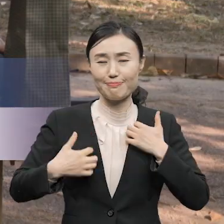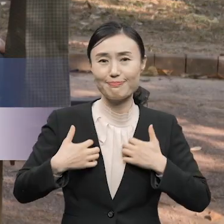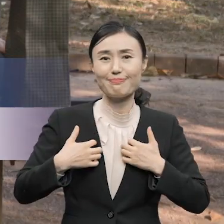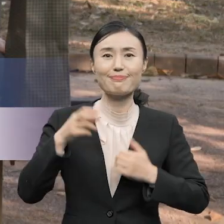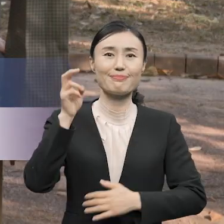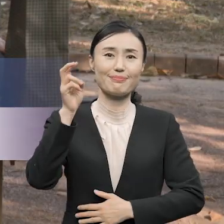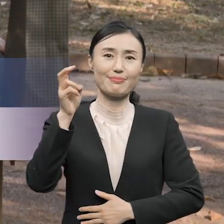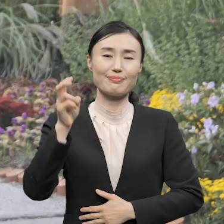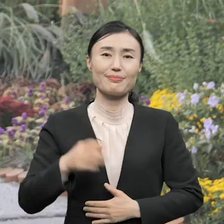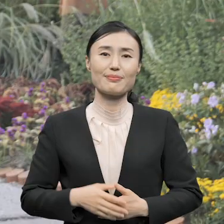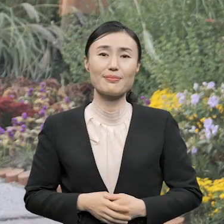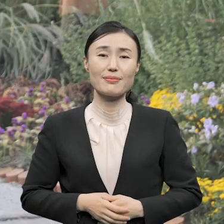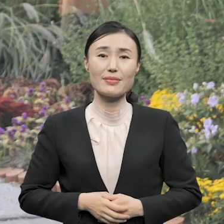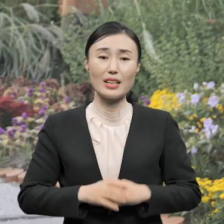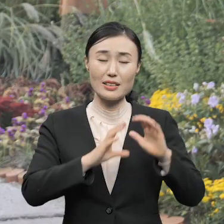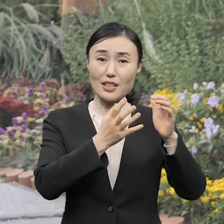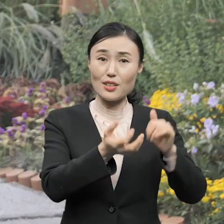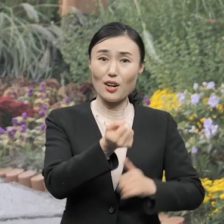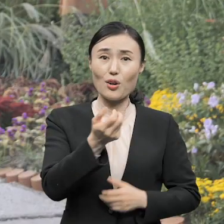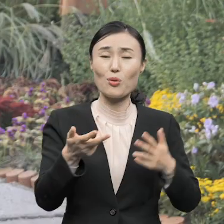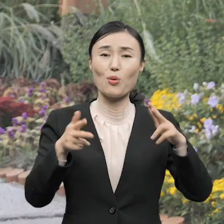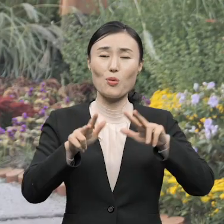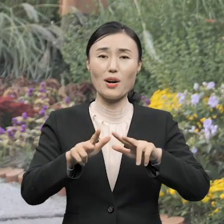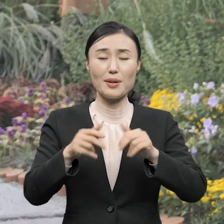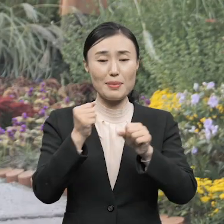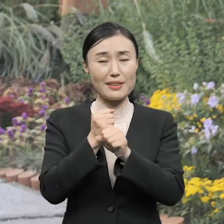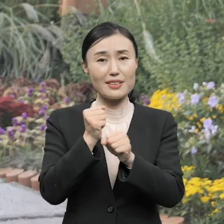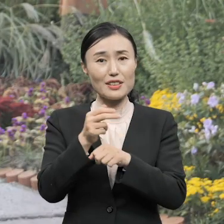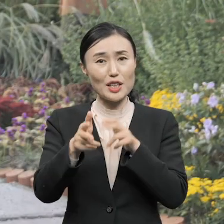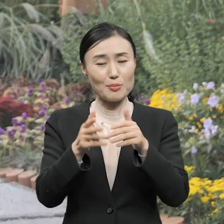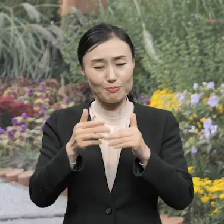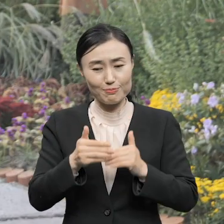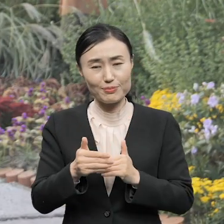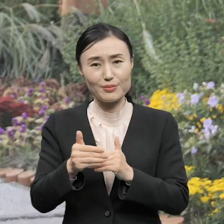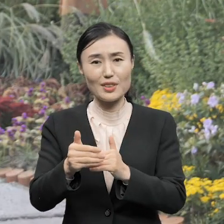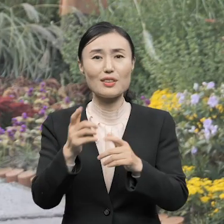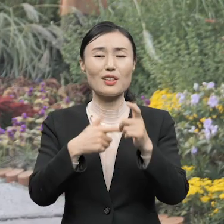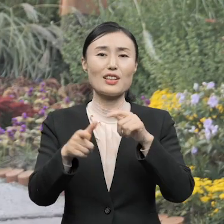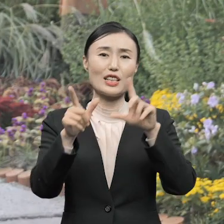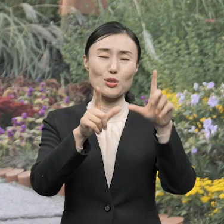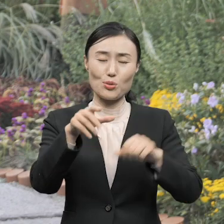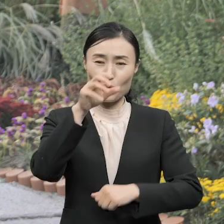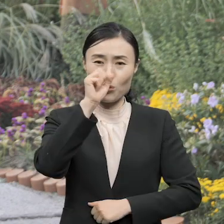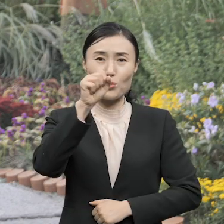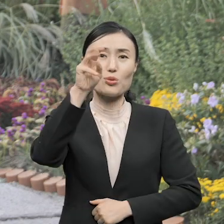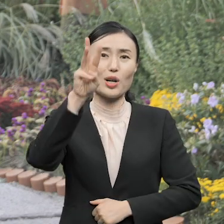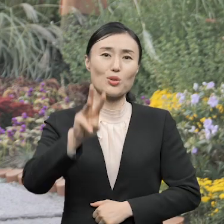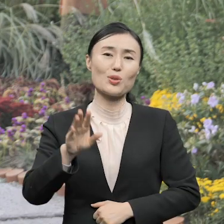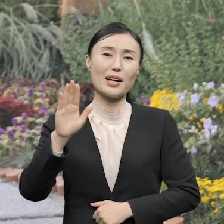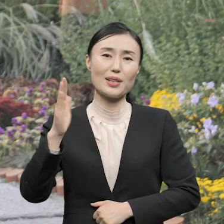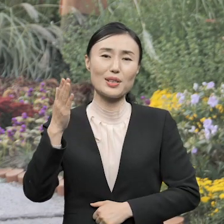전망됩니다. 재정공원 조성이 원활하게 이루어져 더욱 살기 좋은 광주가 되길